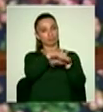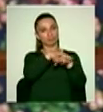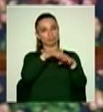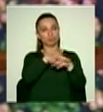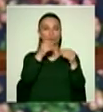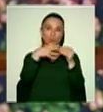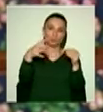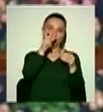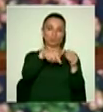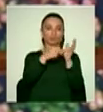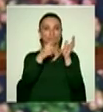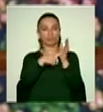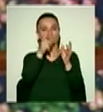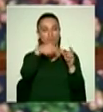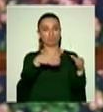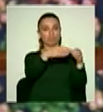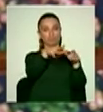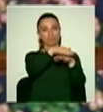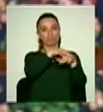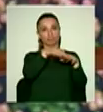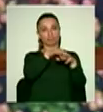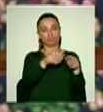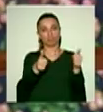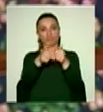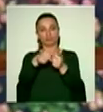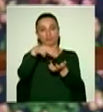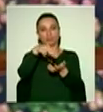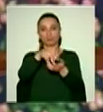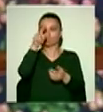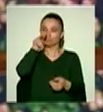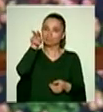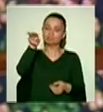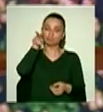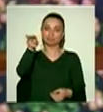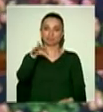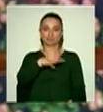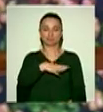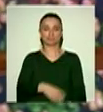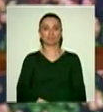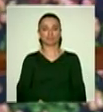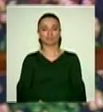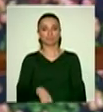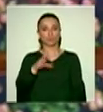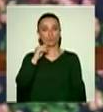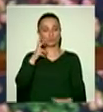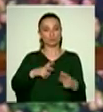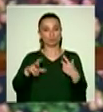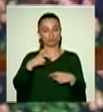ხედავდი გოგონების ჯგუფს. 15-17 ადამიანს. გვერდით იდგნენ და იყურებოდნენ